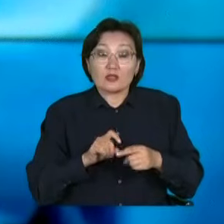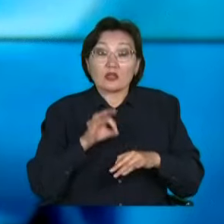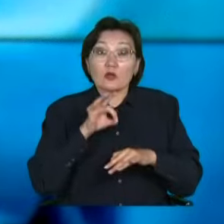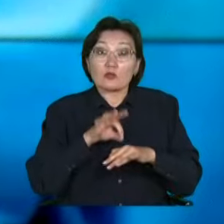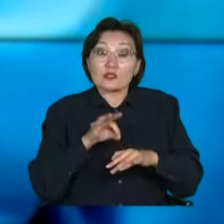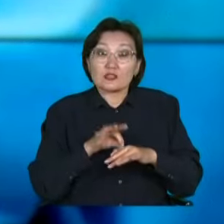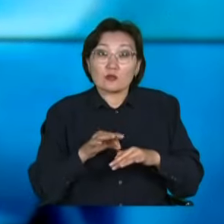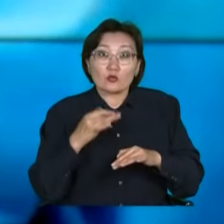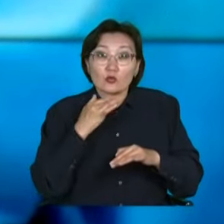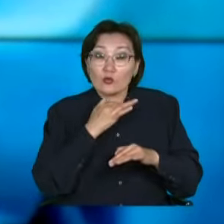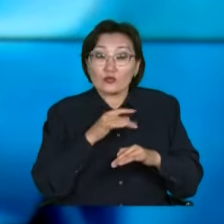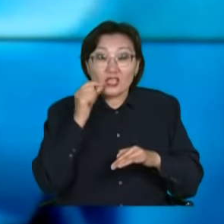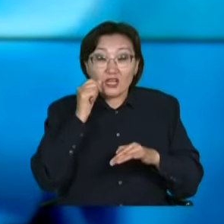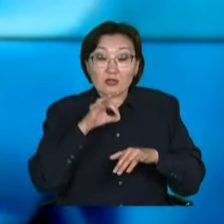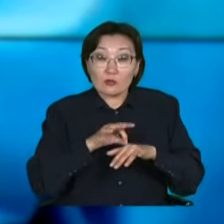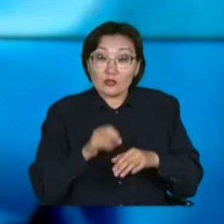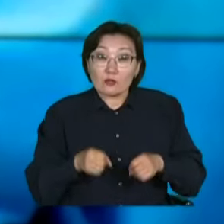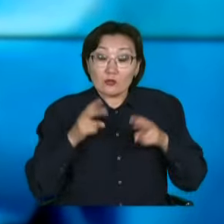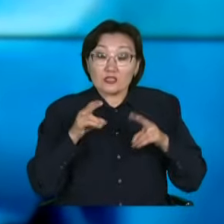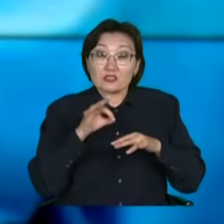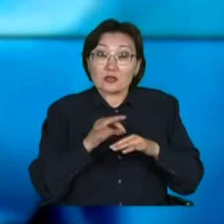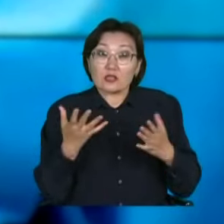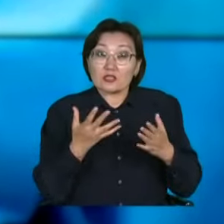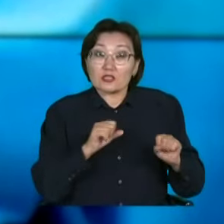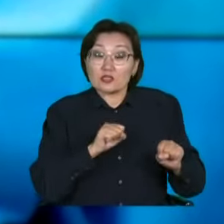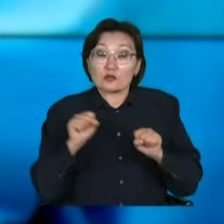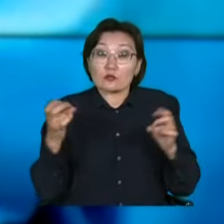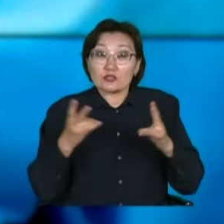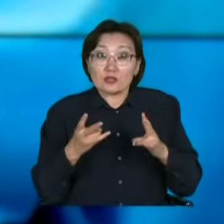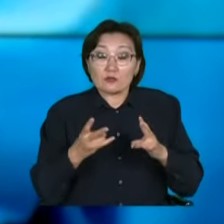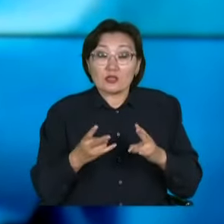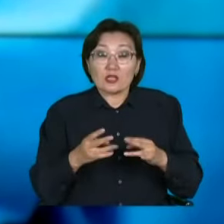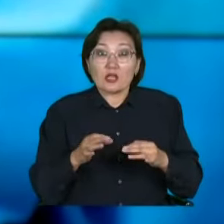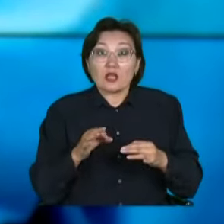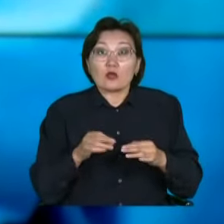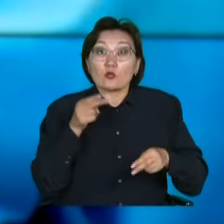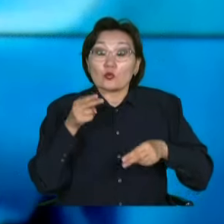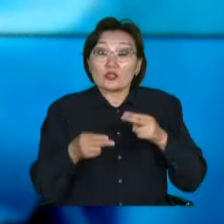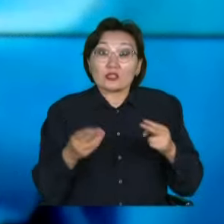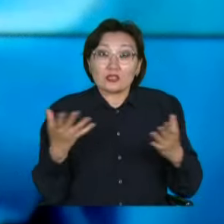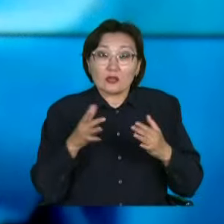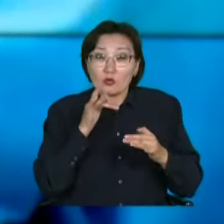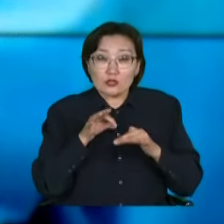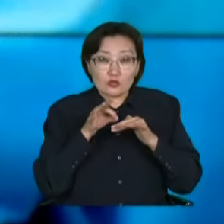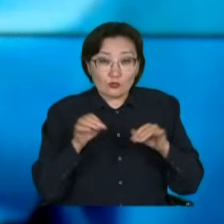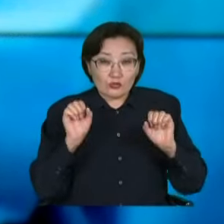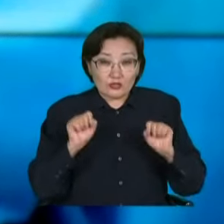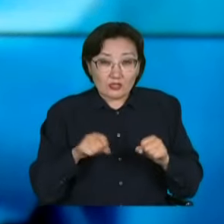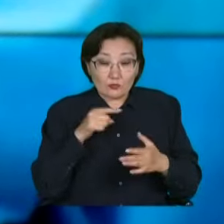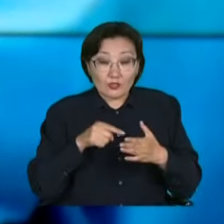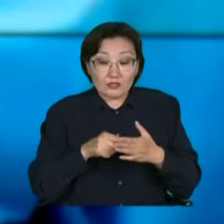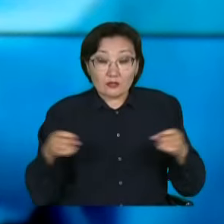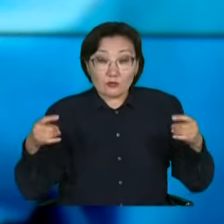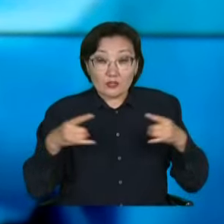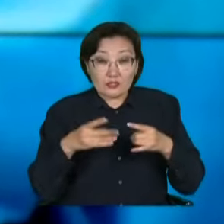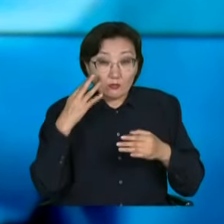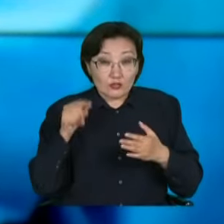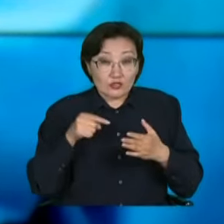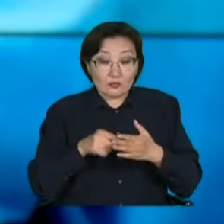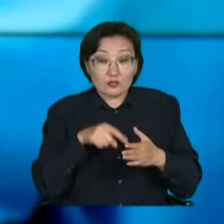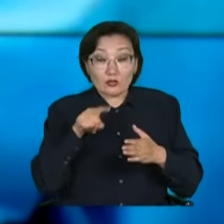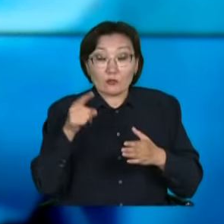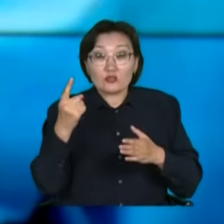бөлігі ер адамдар. Қауіпті дерттен қалай сақтану керек? Таракальды ота қай уақытта жасалады? Бұл сұрақтарға студиямызда Алматы қалалық